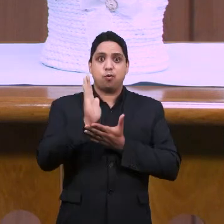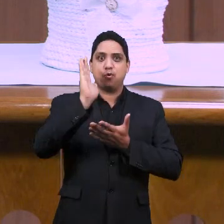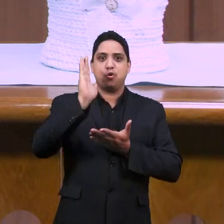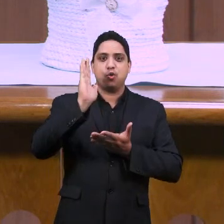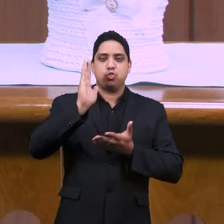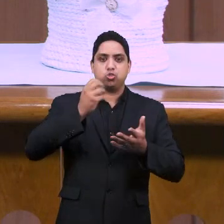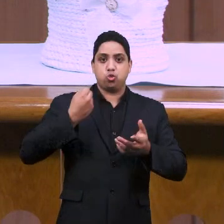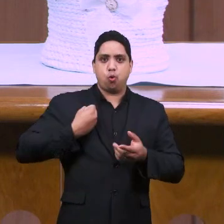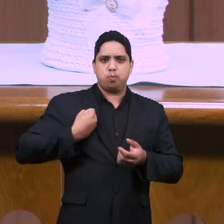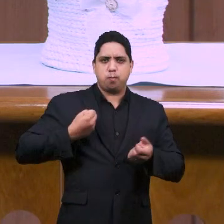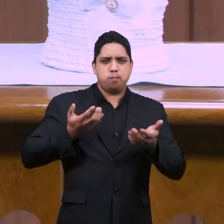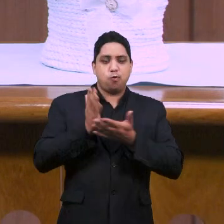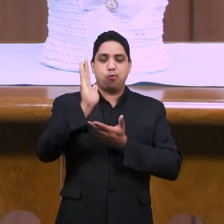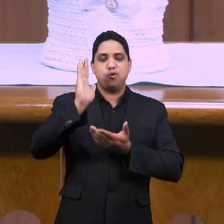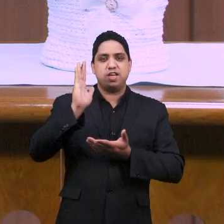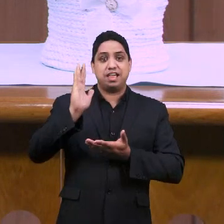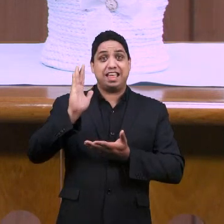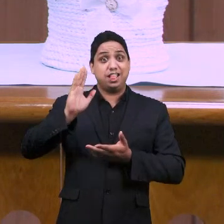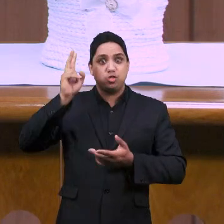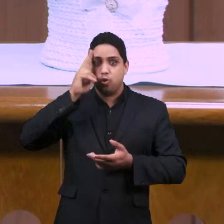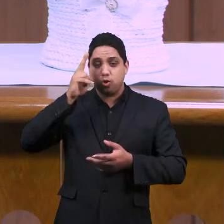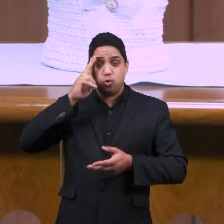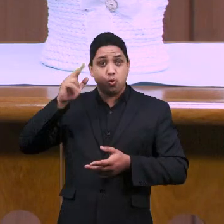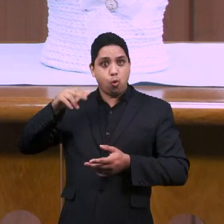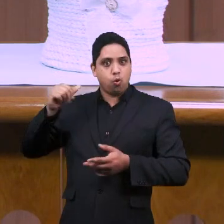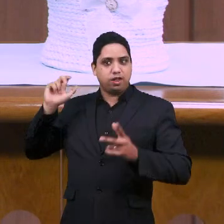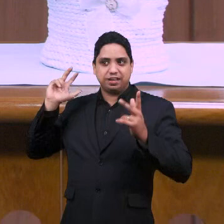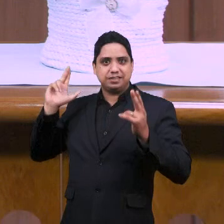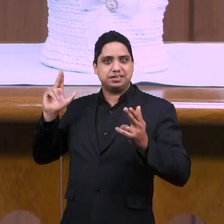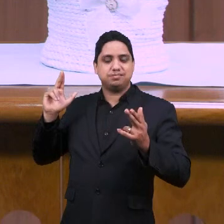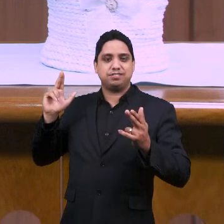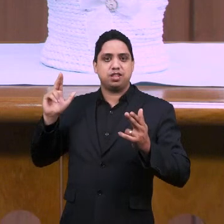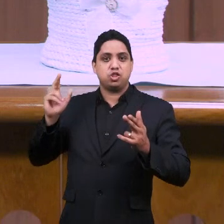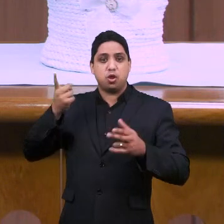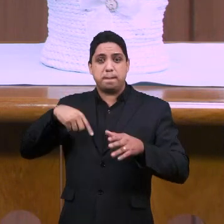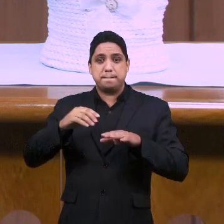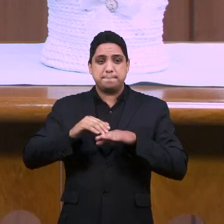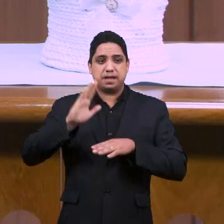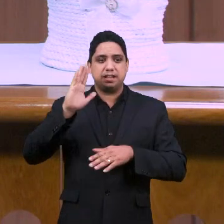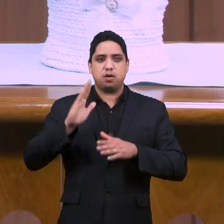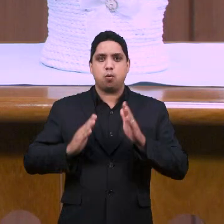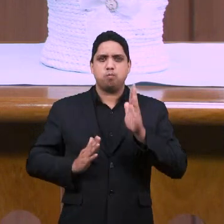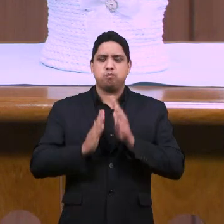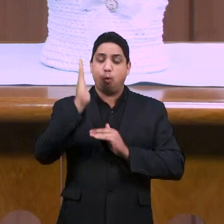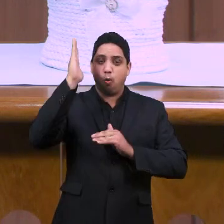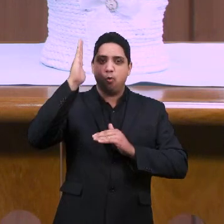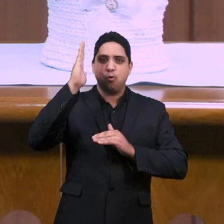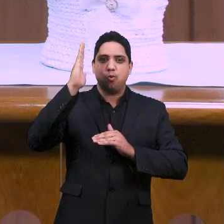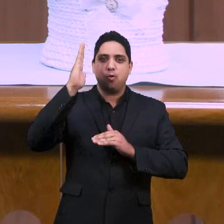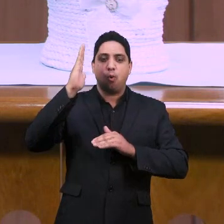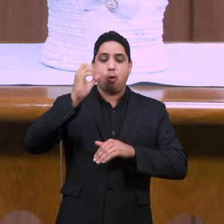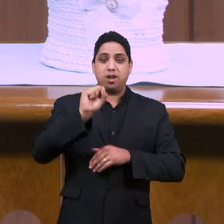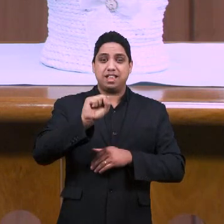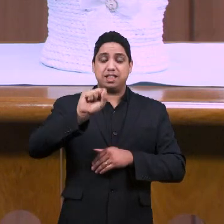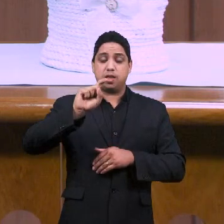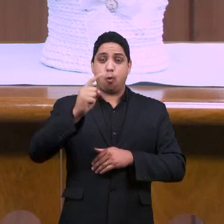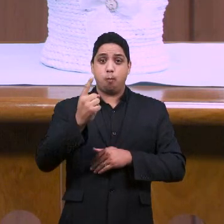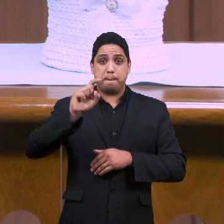historique des participations, des contributions à l'étude de l'école biblique dominicale qui a dépassé